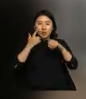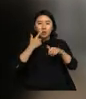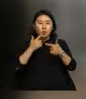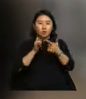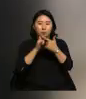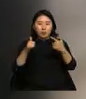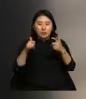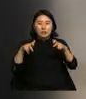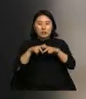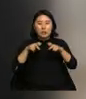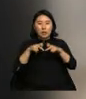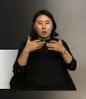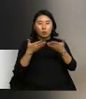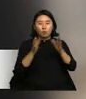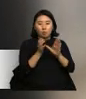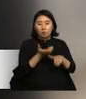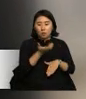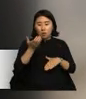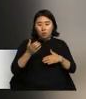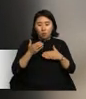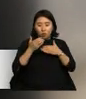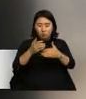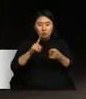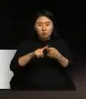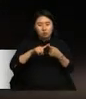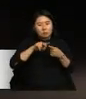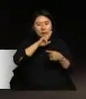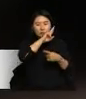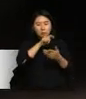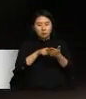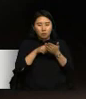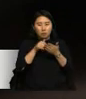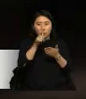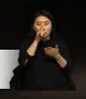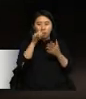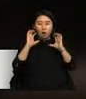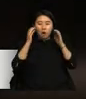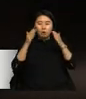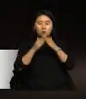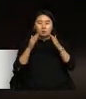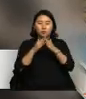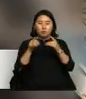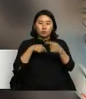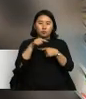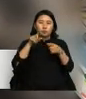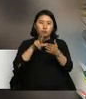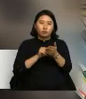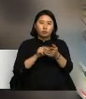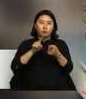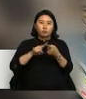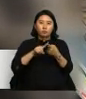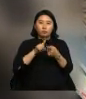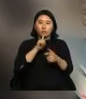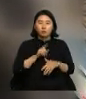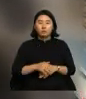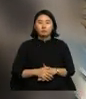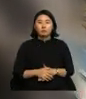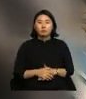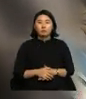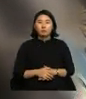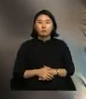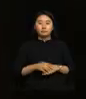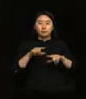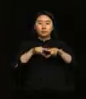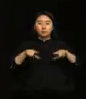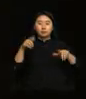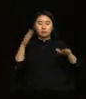6명이 장애 통합반으로 이동하는 과정에 대한 의심스러운 정황도 나오는 등 어린이집 운영 전반에 대한 문제점을 지적했습니다.